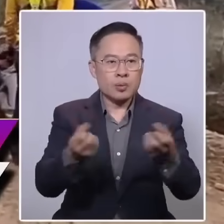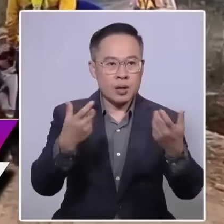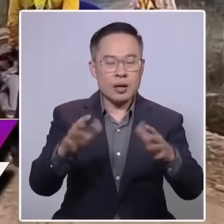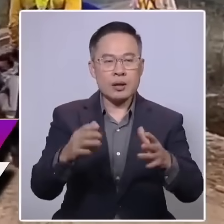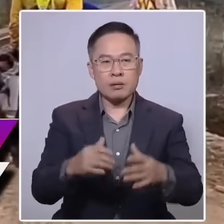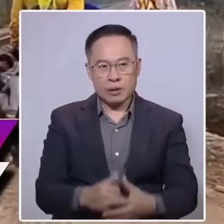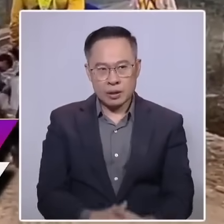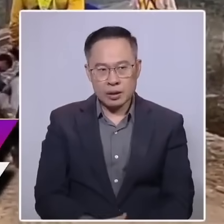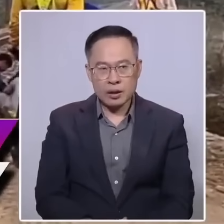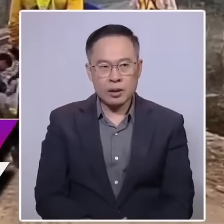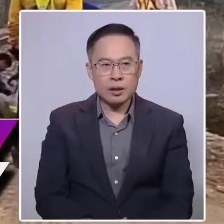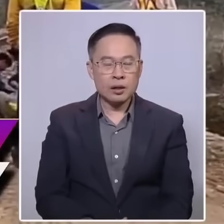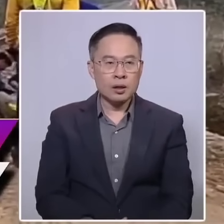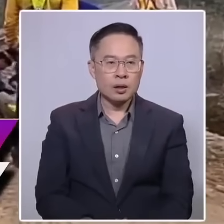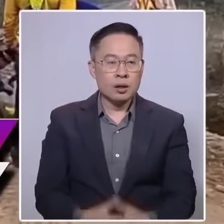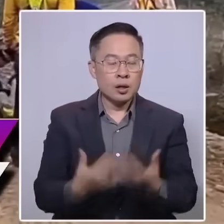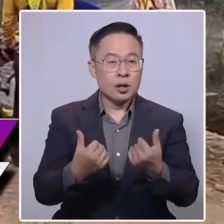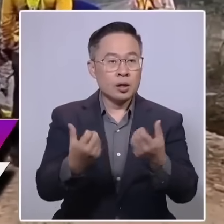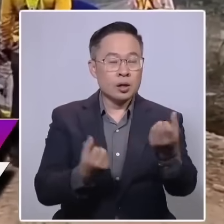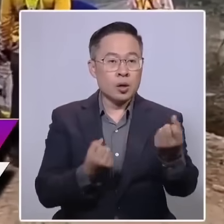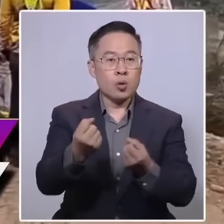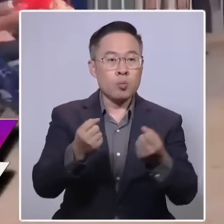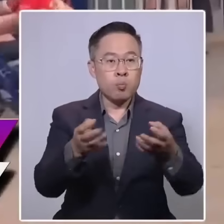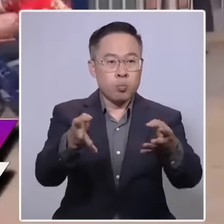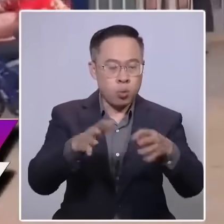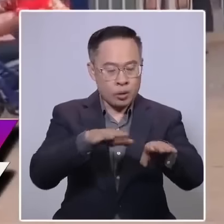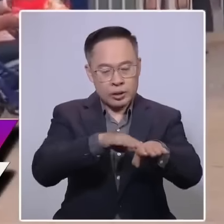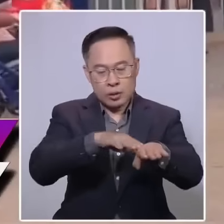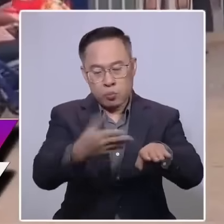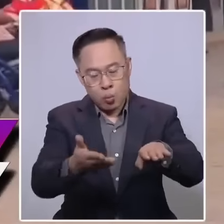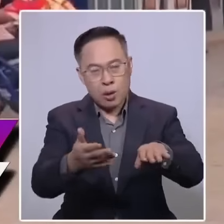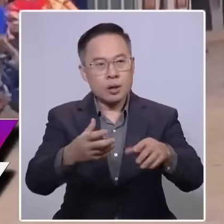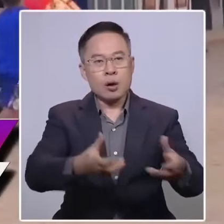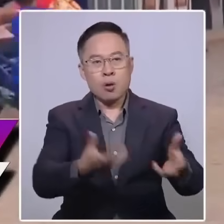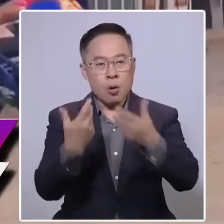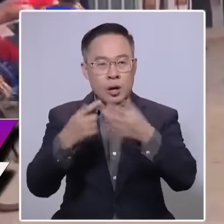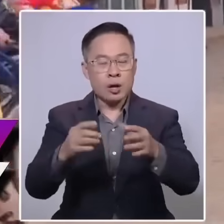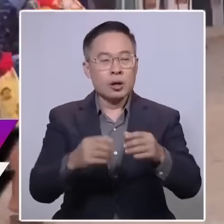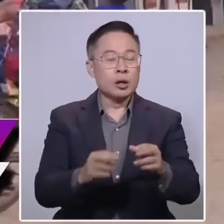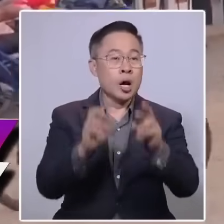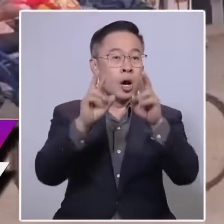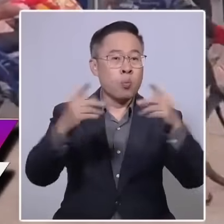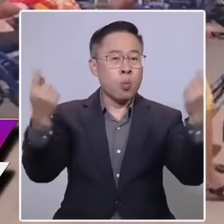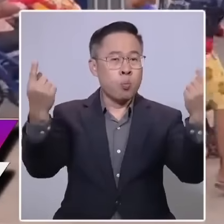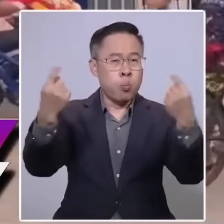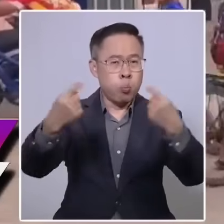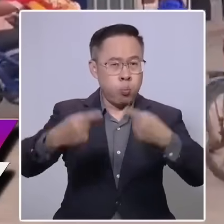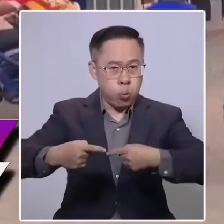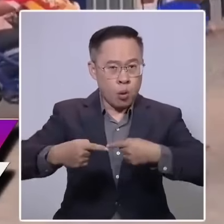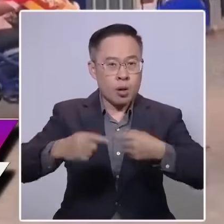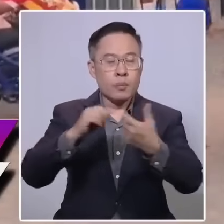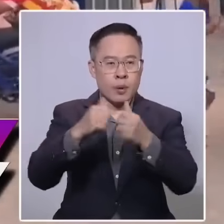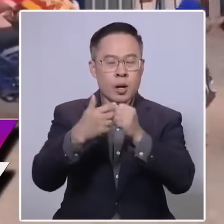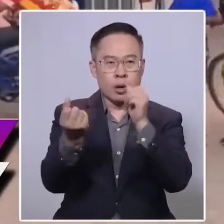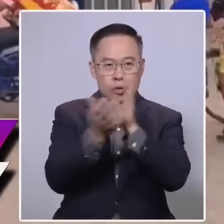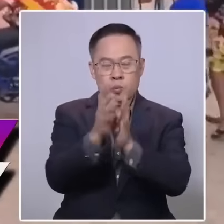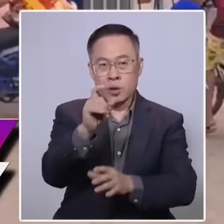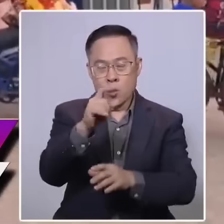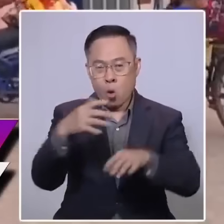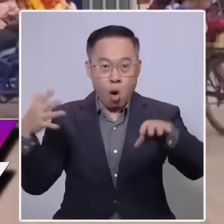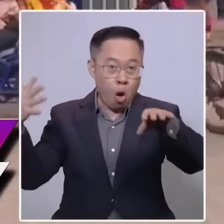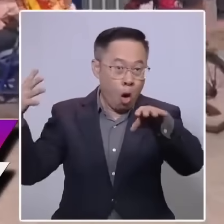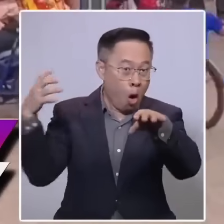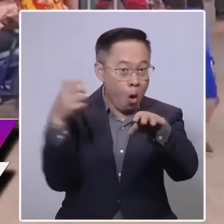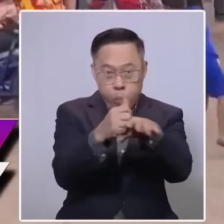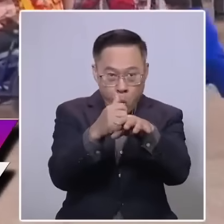ากเส้นทางของรถไฟเหลือเพียงระบบเครื่องกั้นถนนอัตโนมัติค่ะที่ยังไม่แล้วเสร็จเนื่องจากว่าคือมันชนเข้า